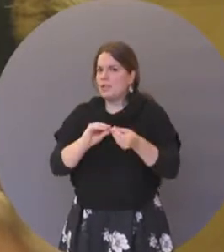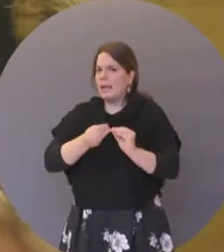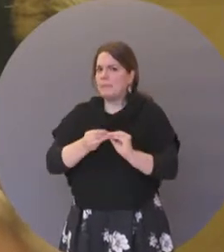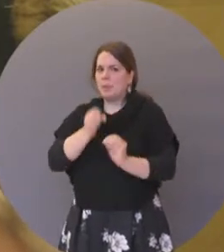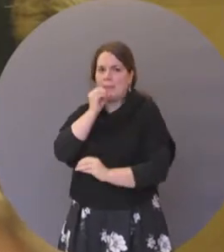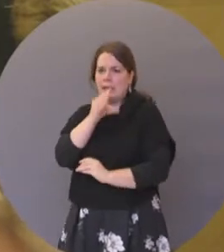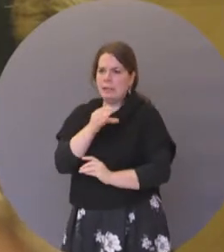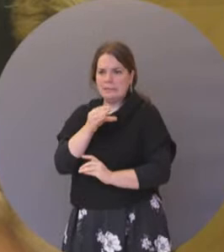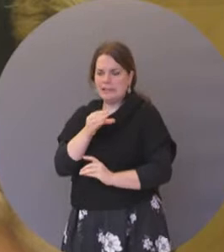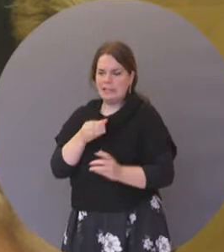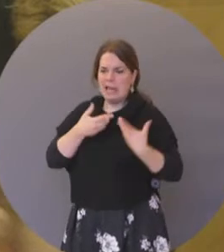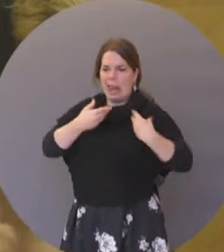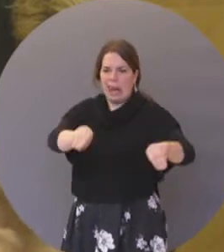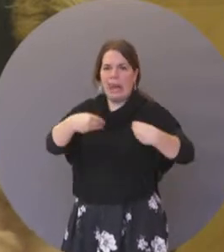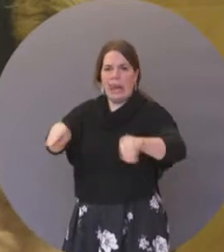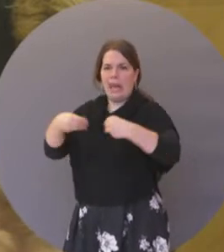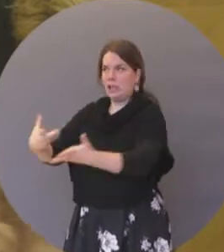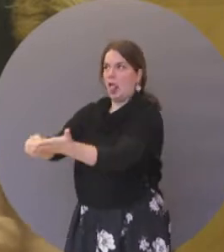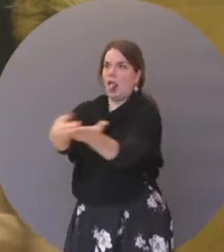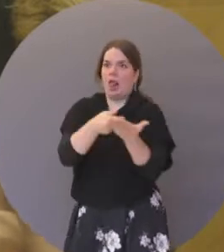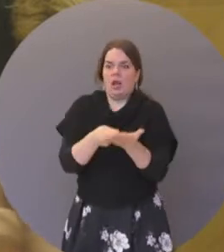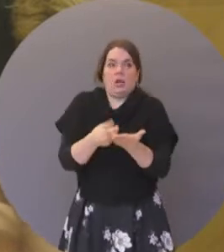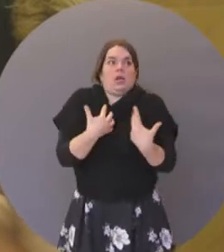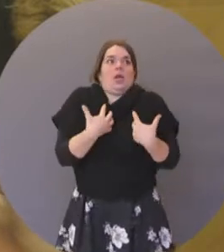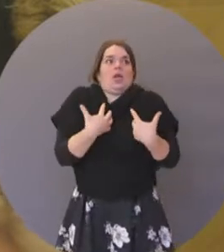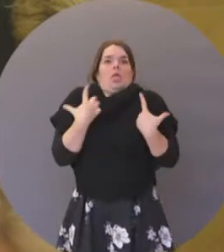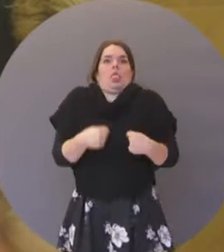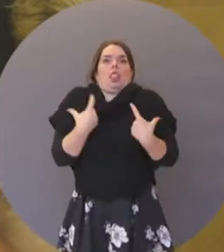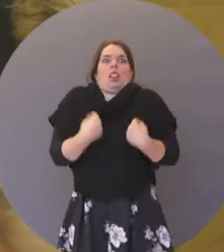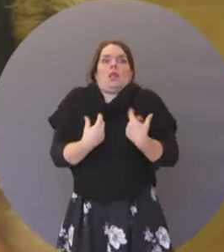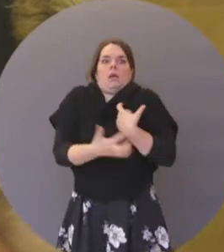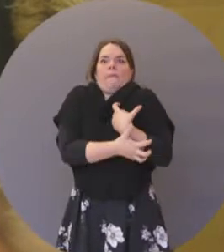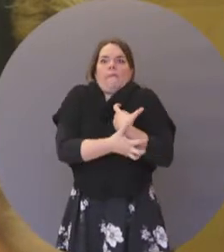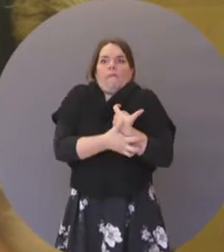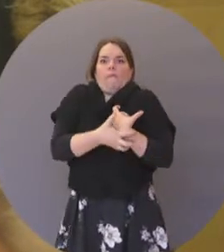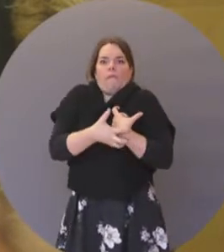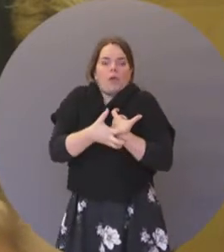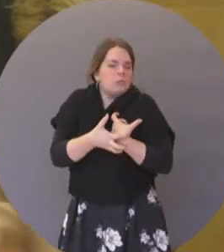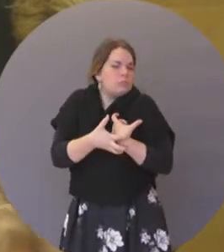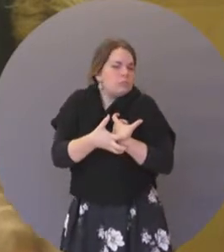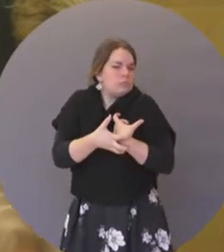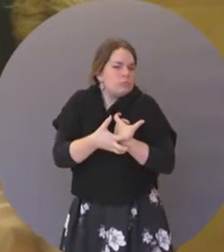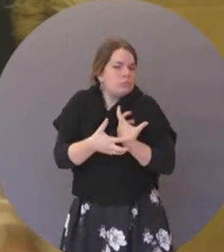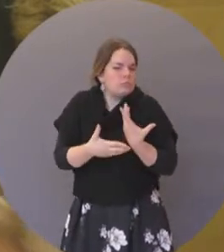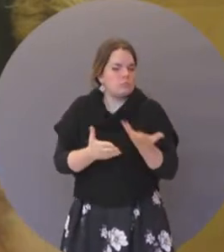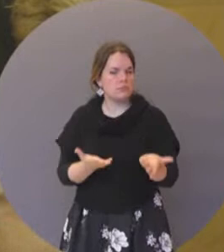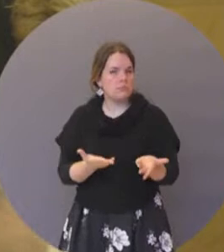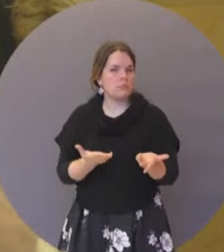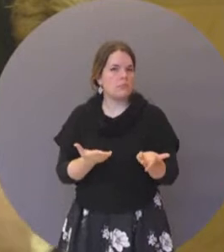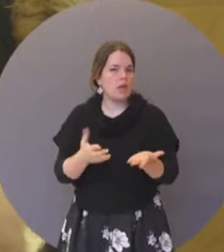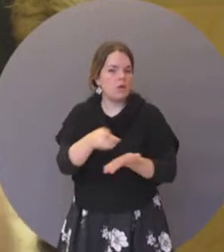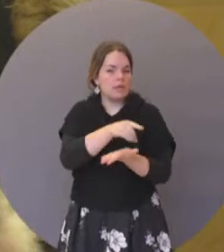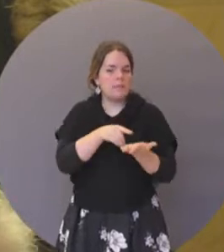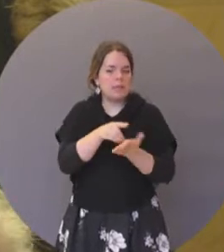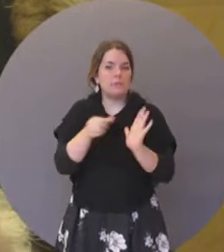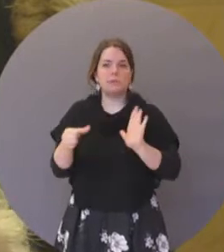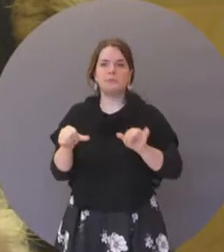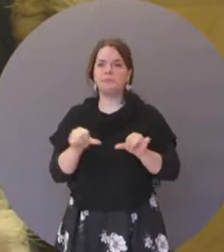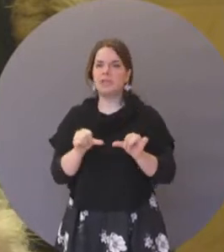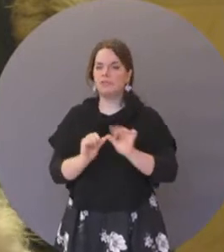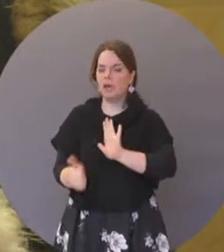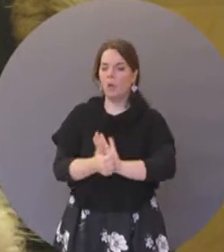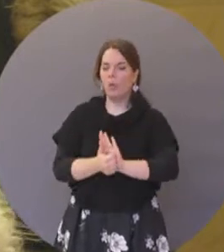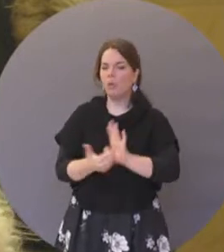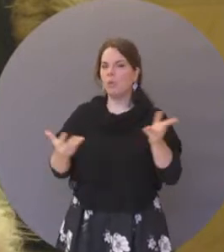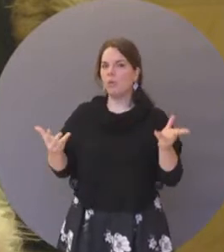l'extrême alors on peut légitimement se poser la question du rôle que peut jouer le département ou plus